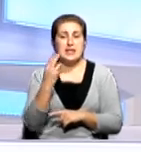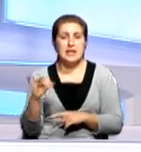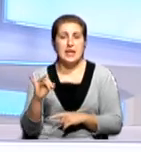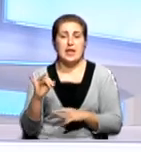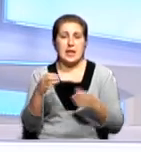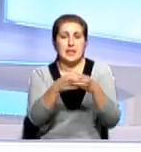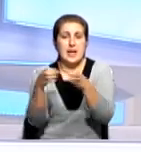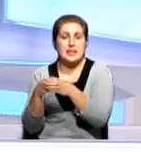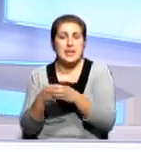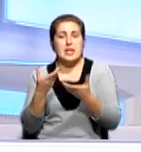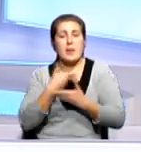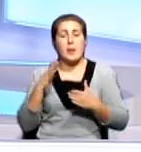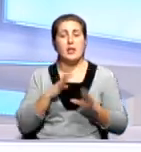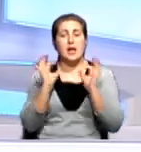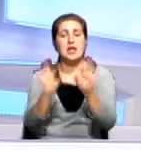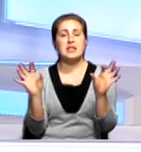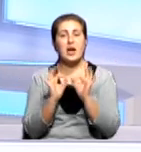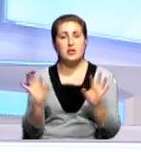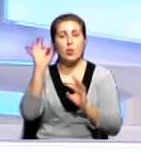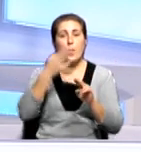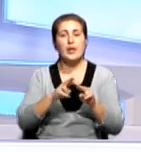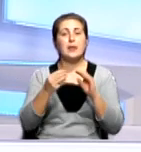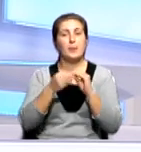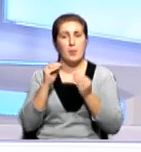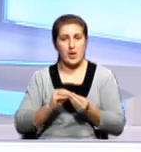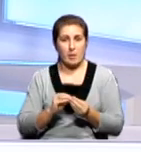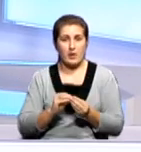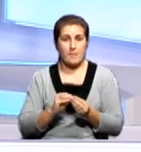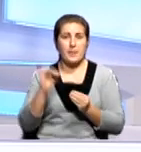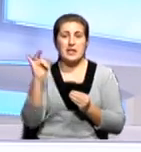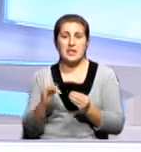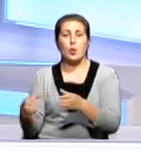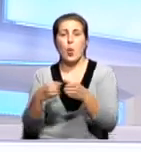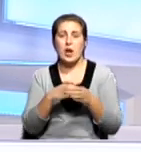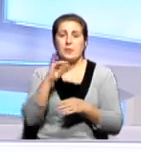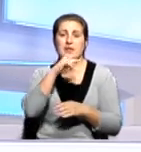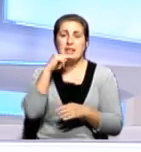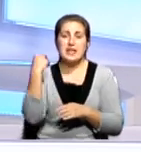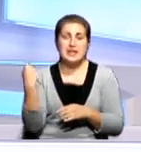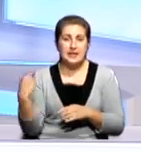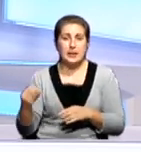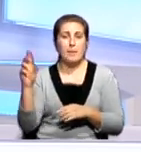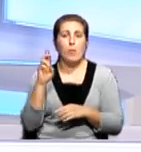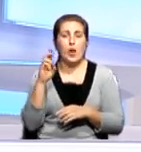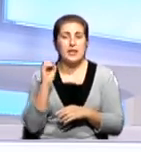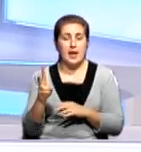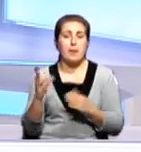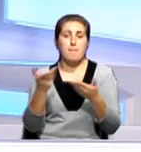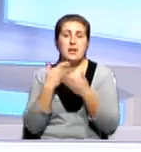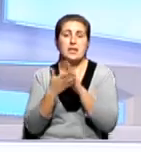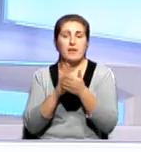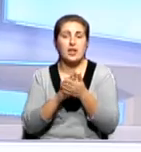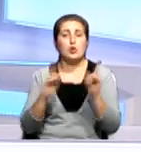было нами было рассказано об этой проблеме и с коллегами из российских библиотек мы договорились